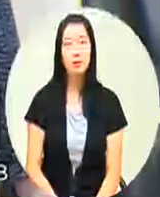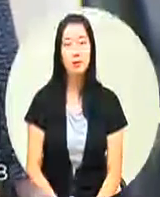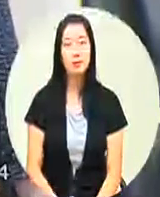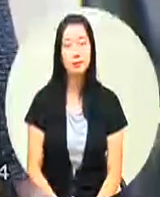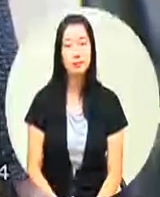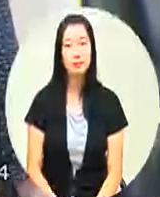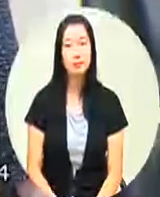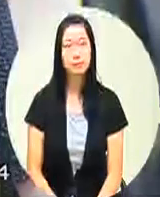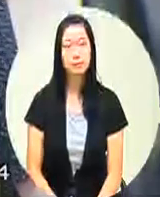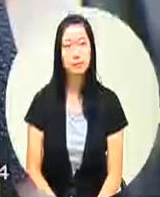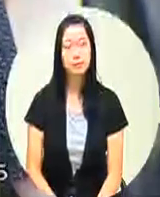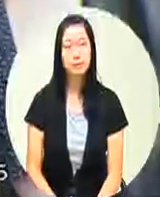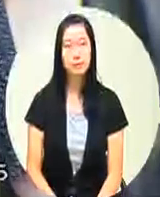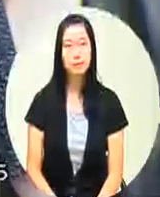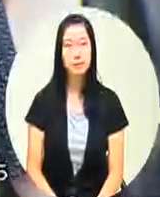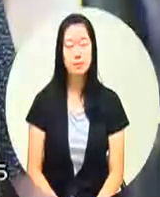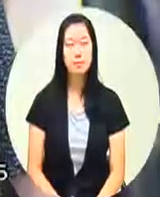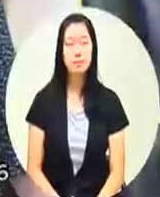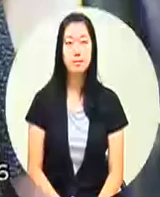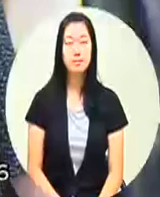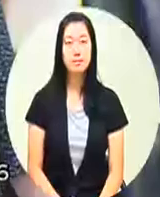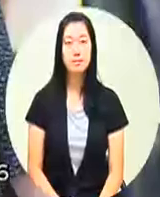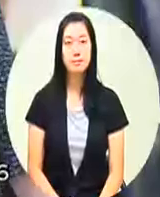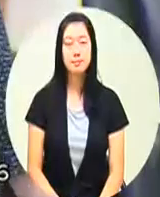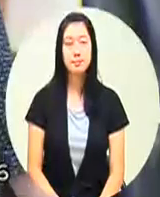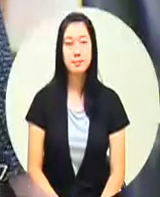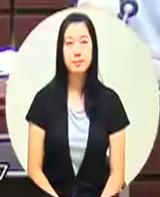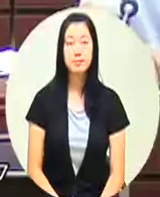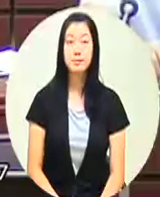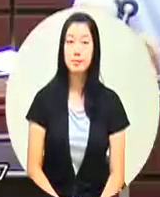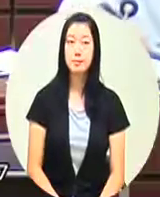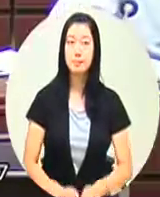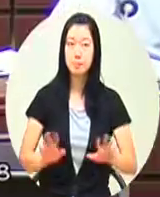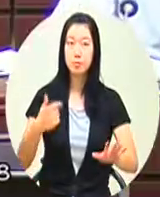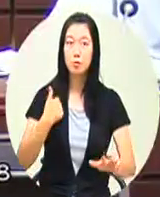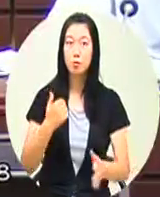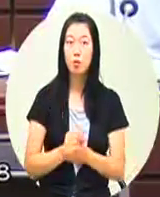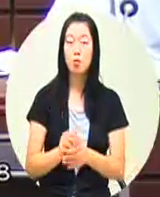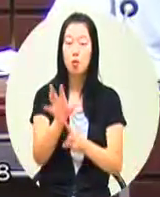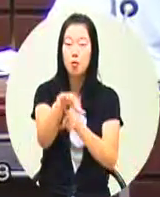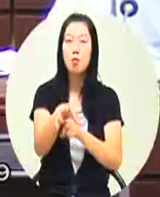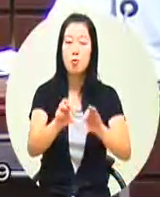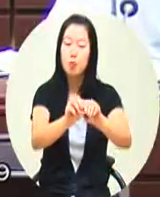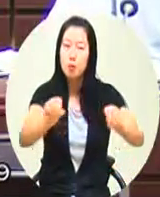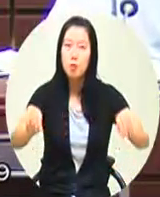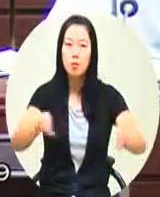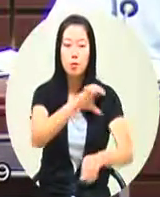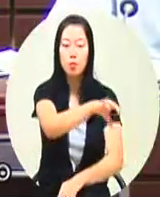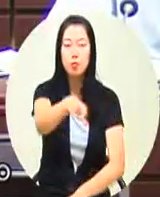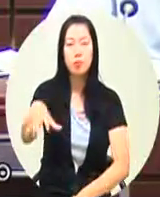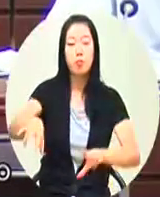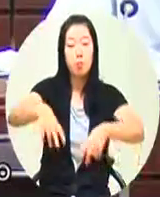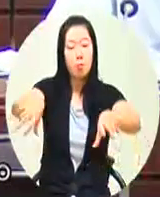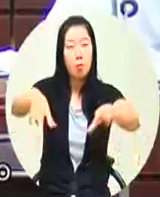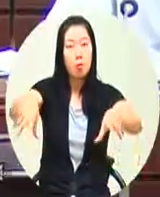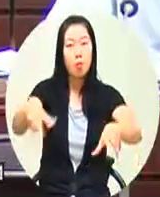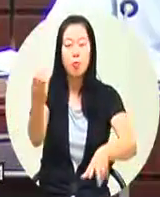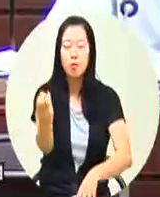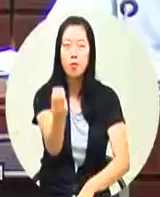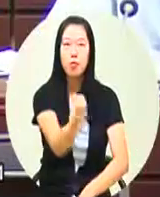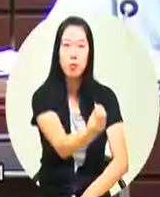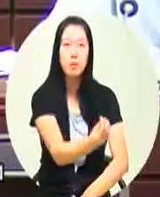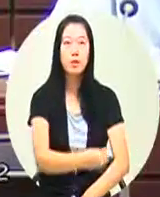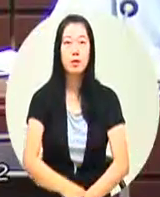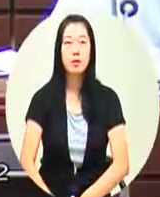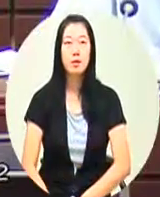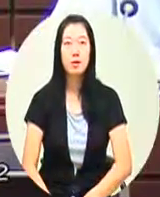但是以对，那所以说我们现在闲置的农地其实很少，现在返乡了以后，我们闲置